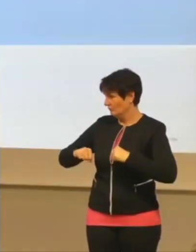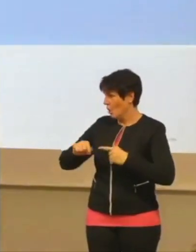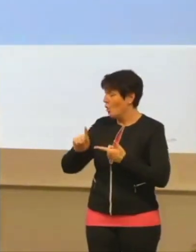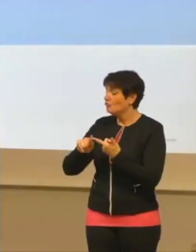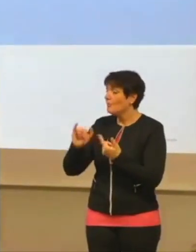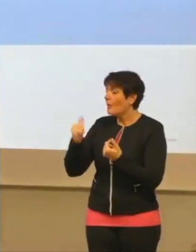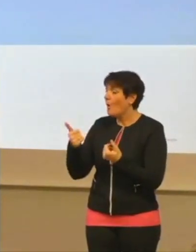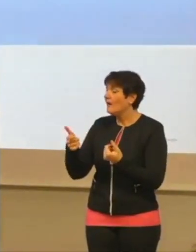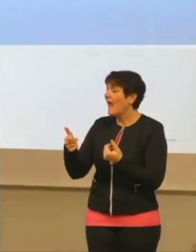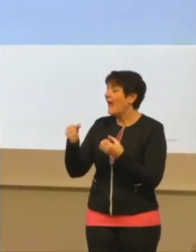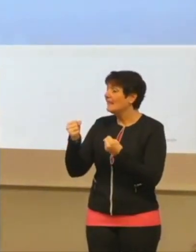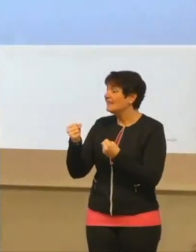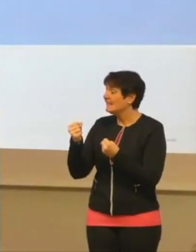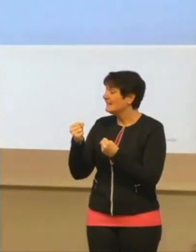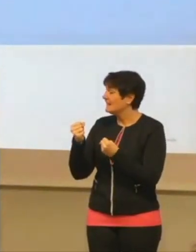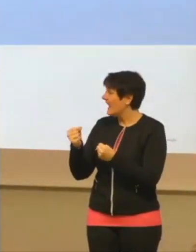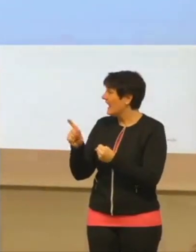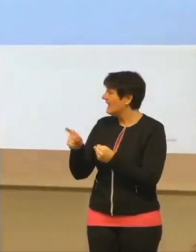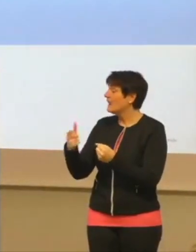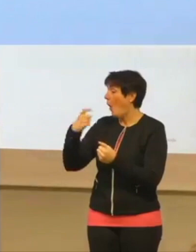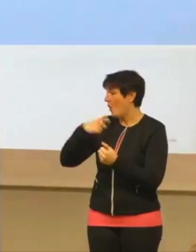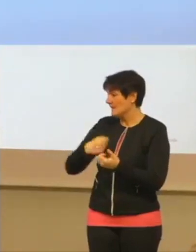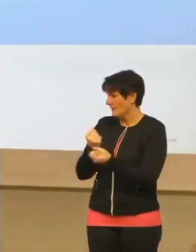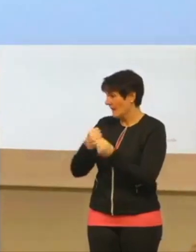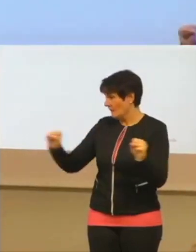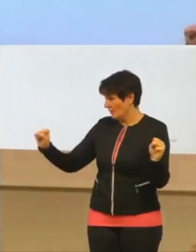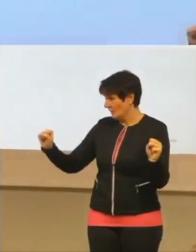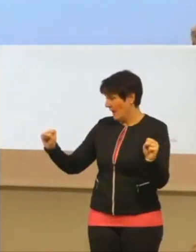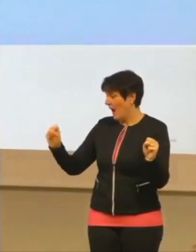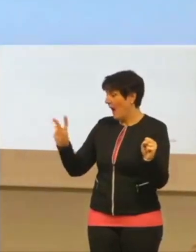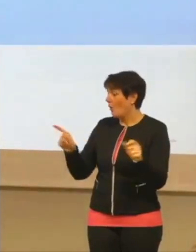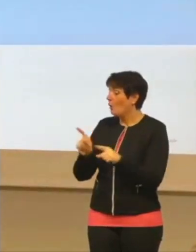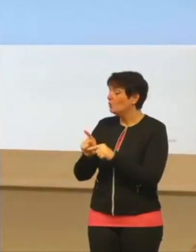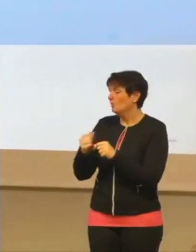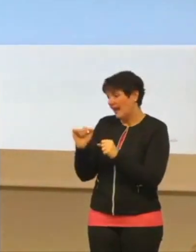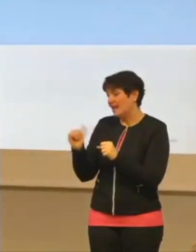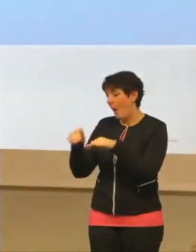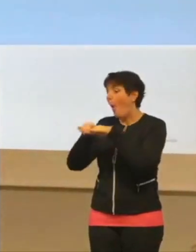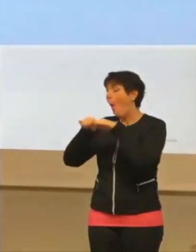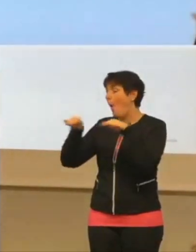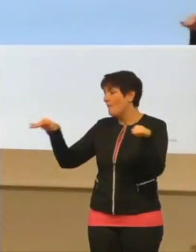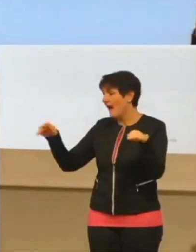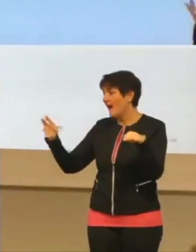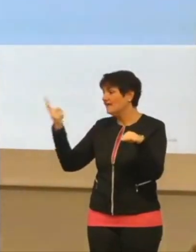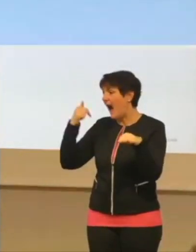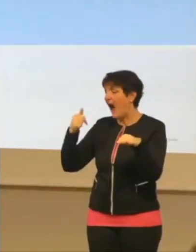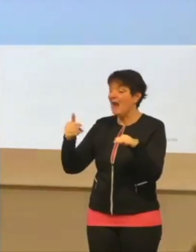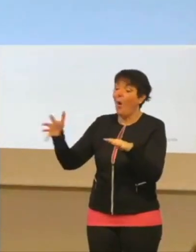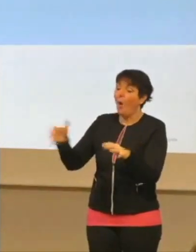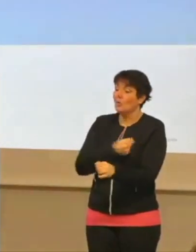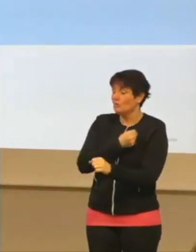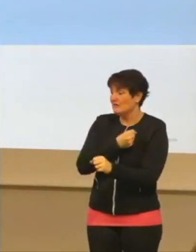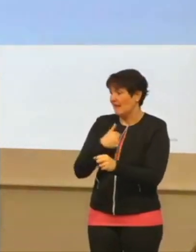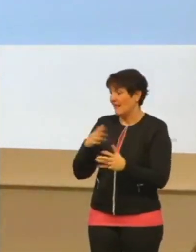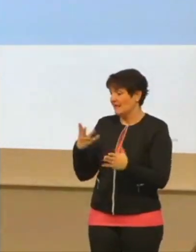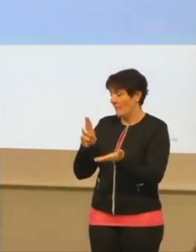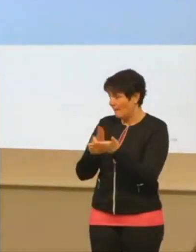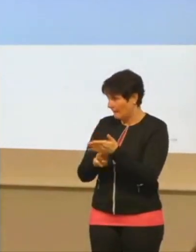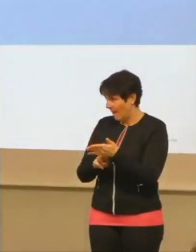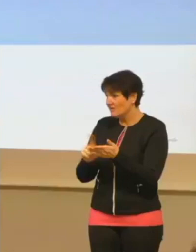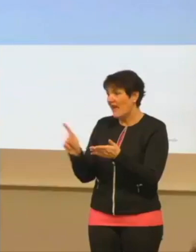je zadržanjem pravice do osebne svobode prizadeti osebi dejansko omejena ali celo povsem odvzeta, pa mu ne sme